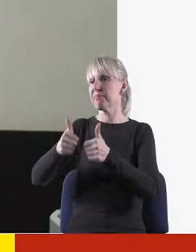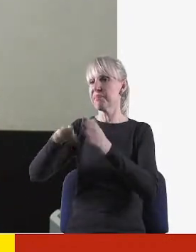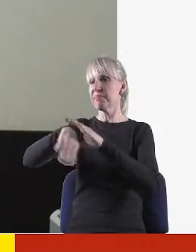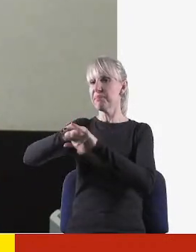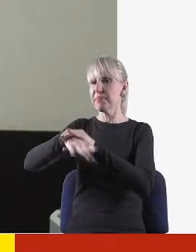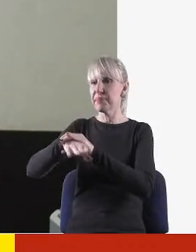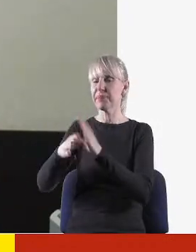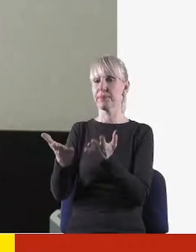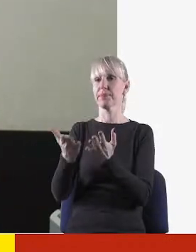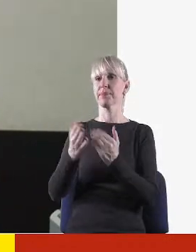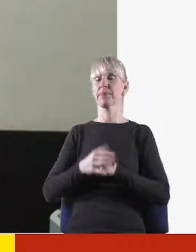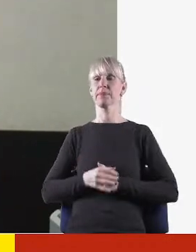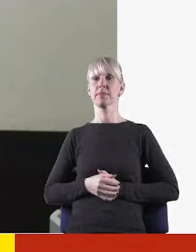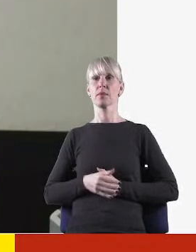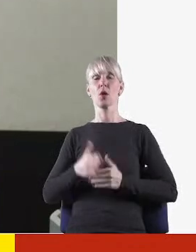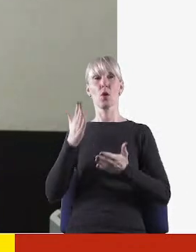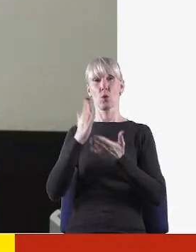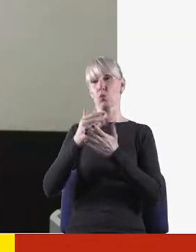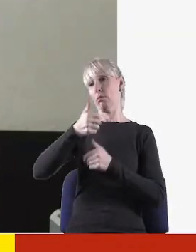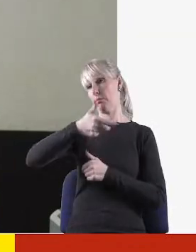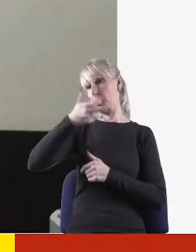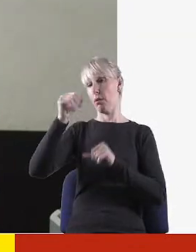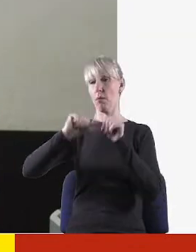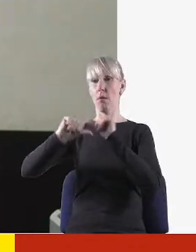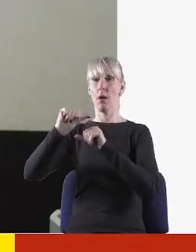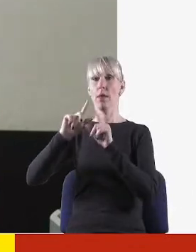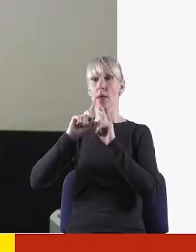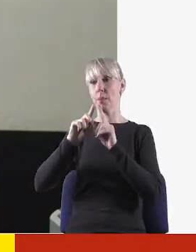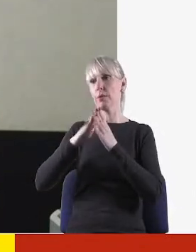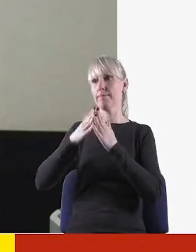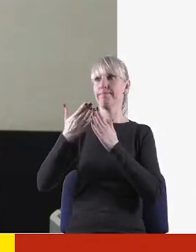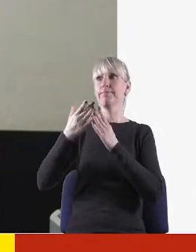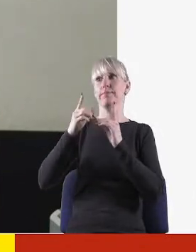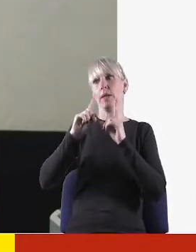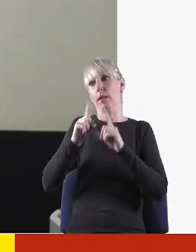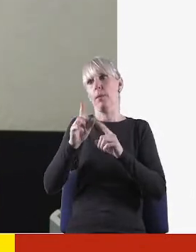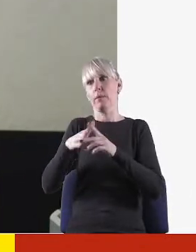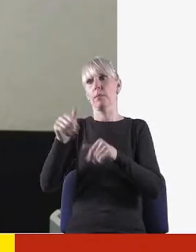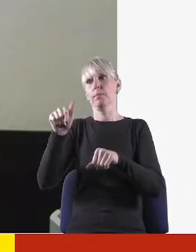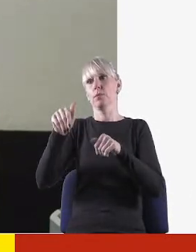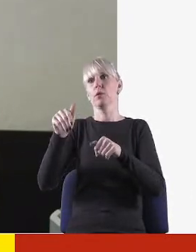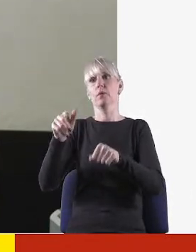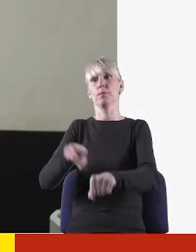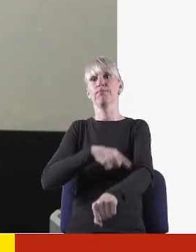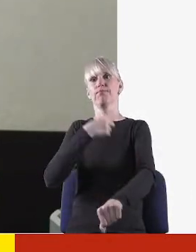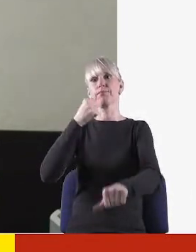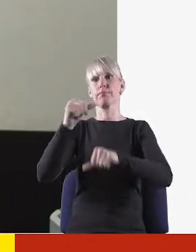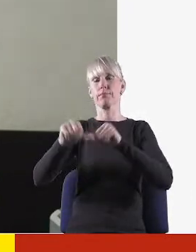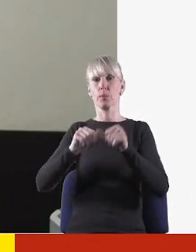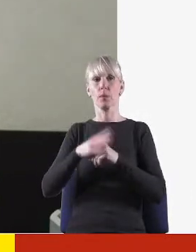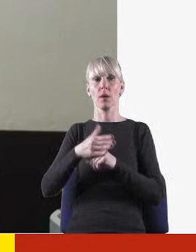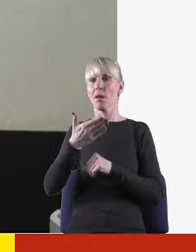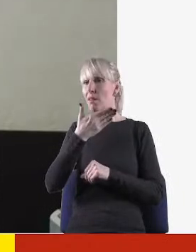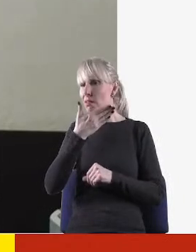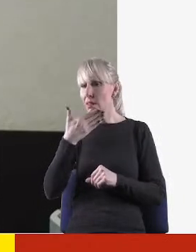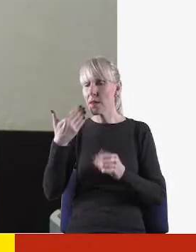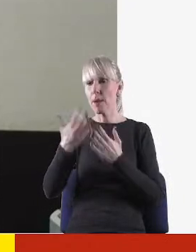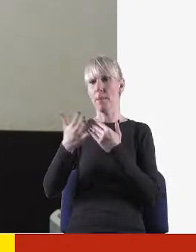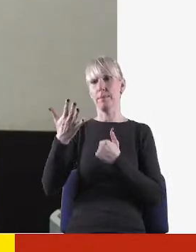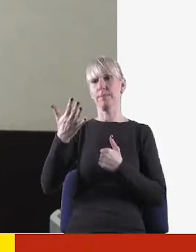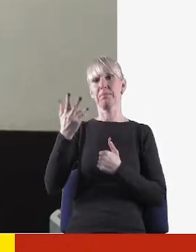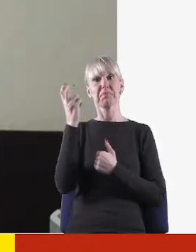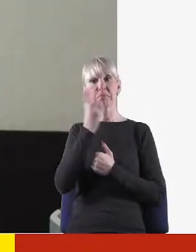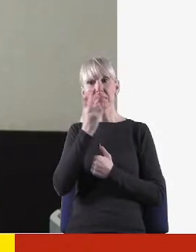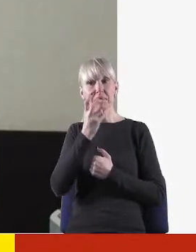od kilku lat nawet, albo nawet i dłużej, one nie wzbudzają takiego zainteresowania na rynku. Mimo